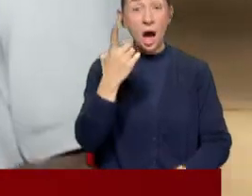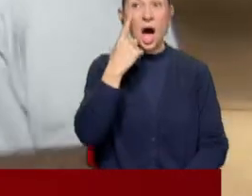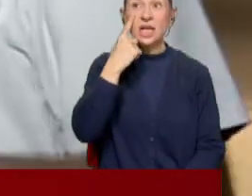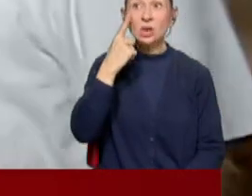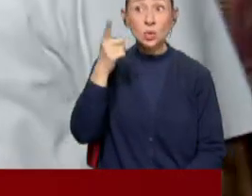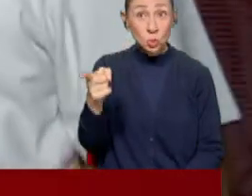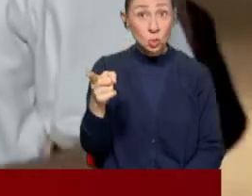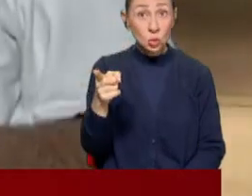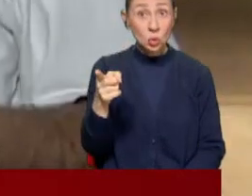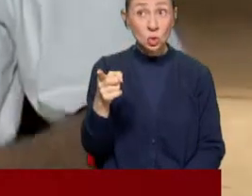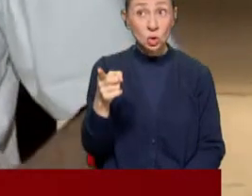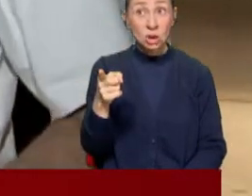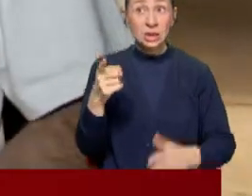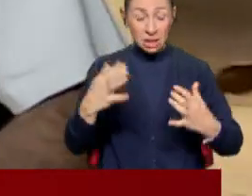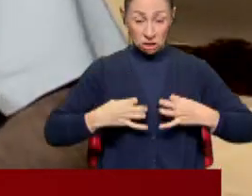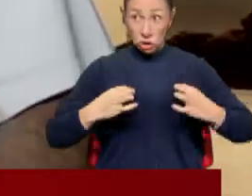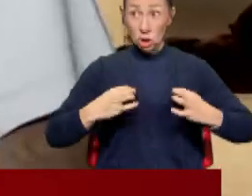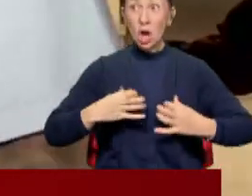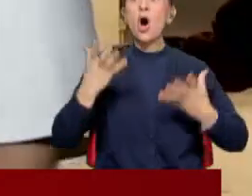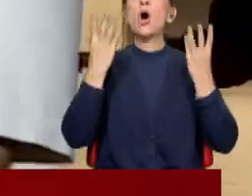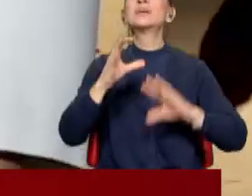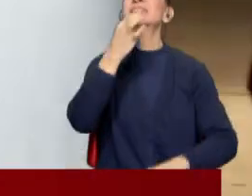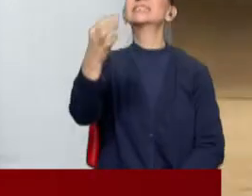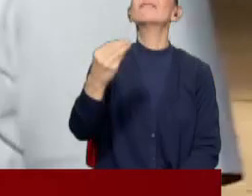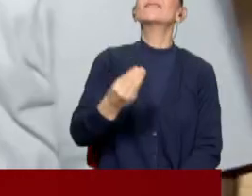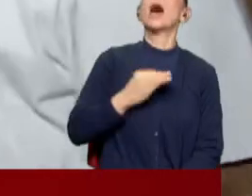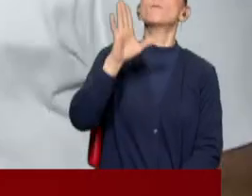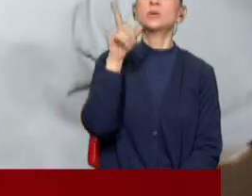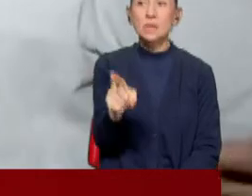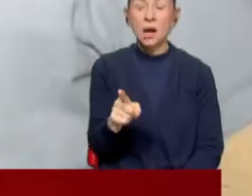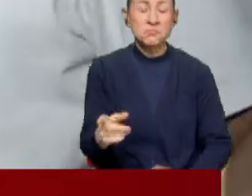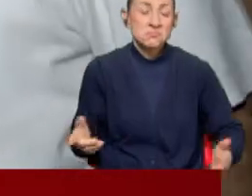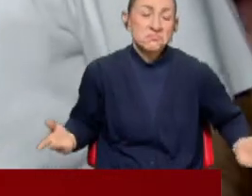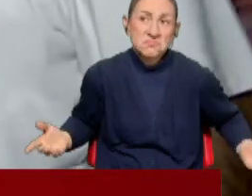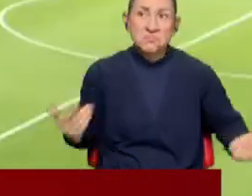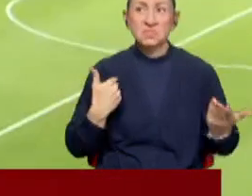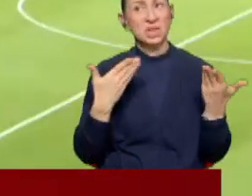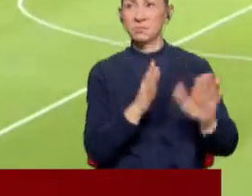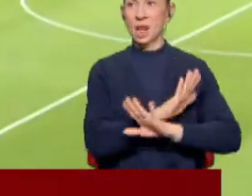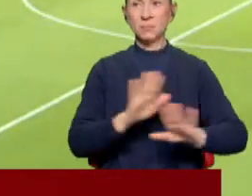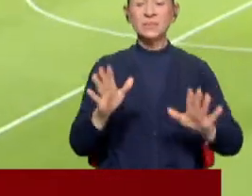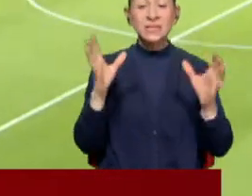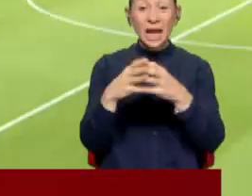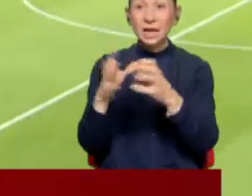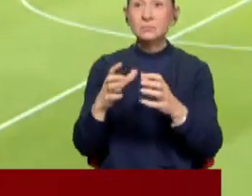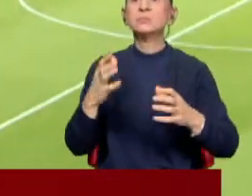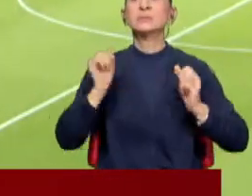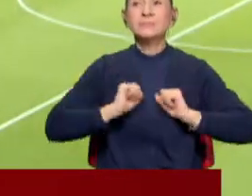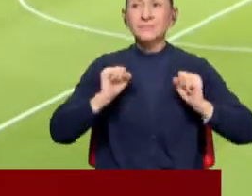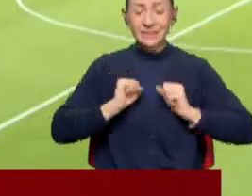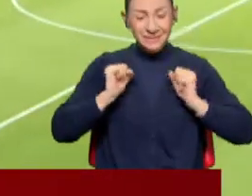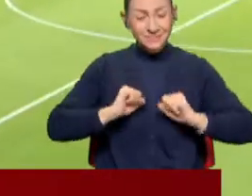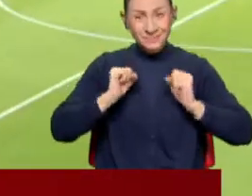Kemal Atatürk'ün yani tişörtte olmasına müsaade vermiyorlarsa gerçekten biz de çıkmayalım. Takımların sahaya ısınmak